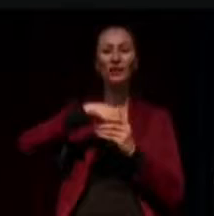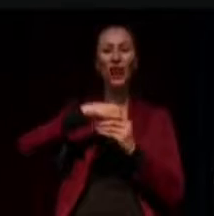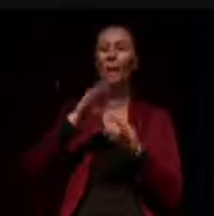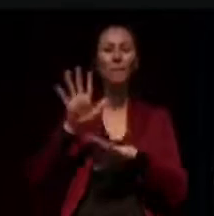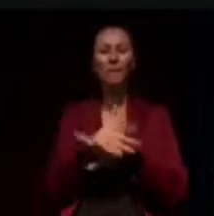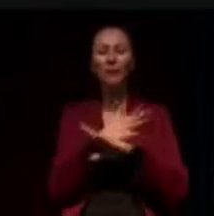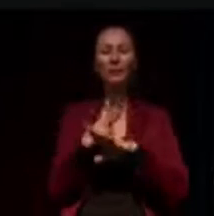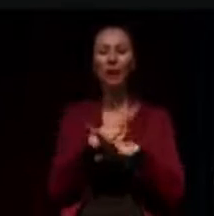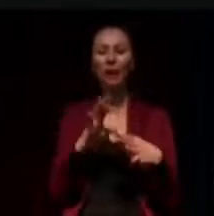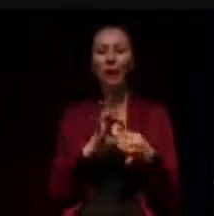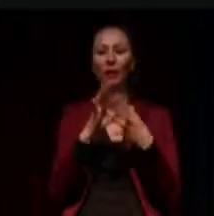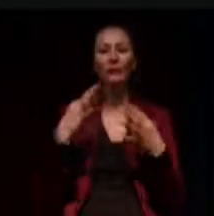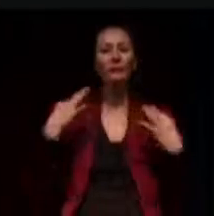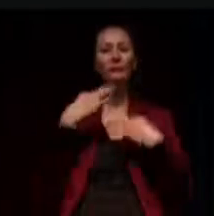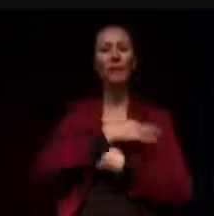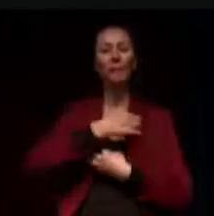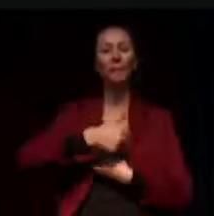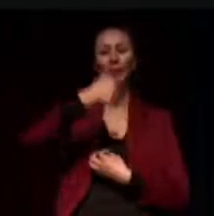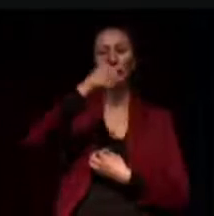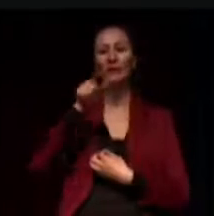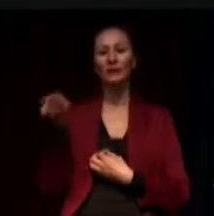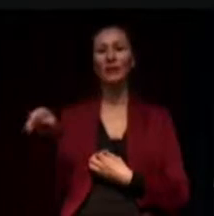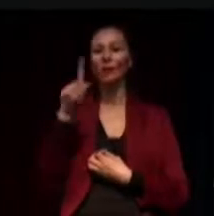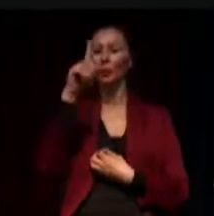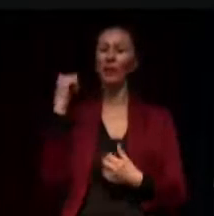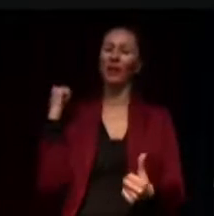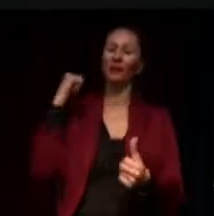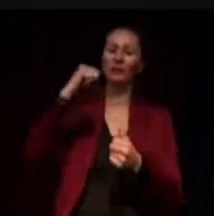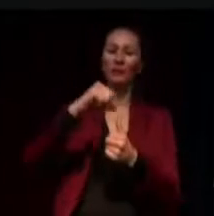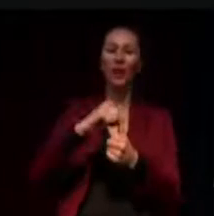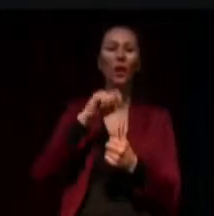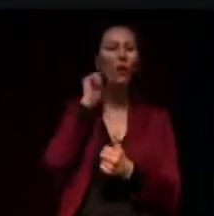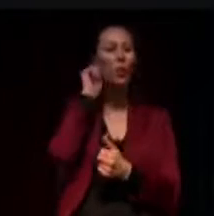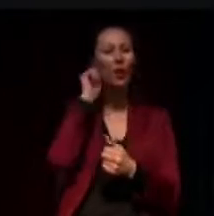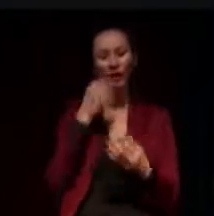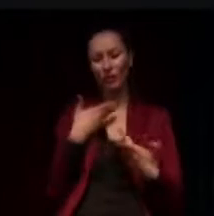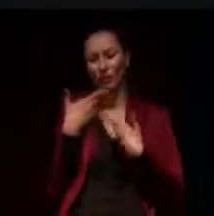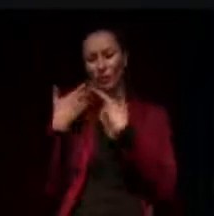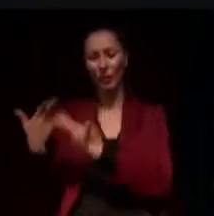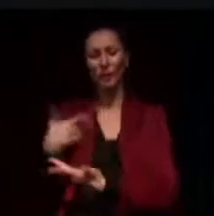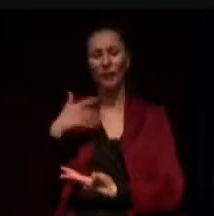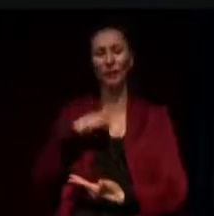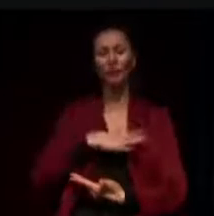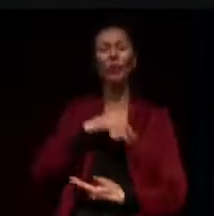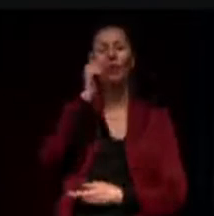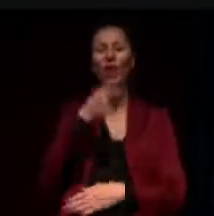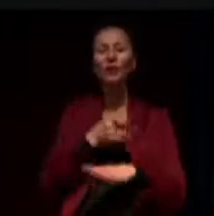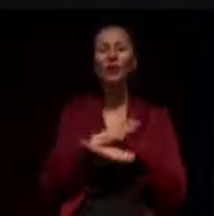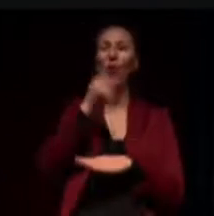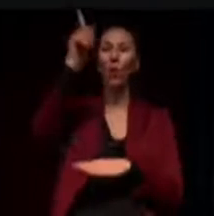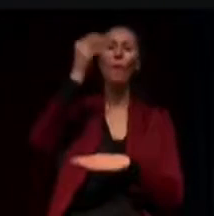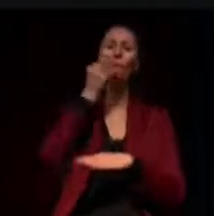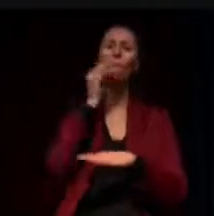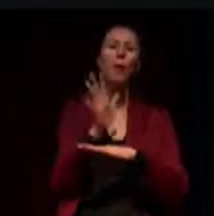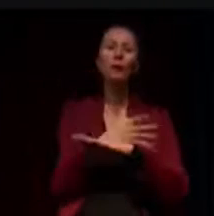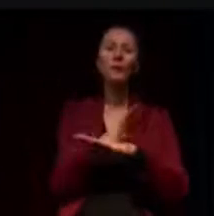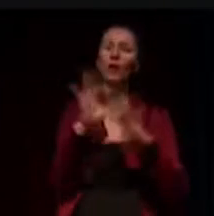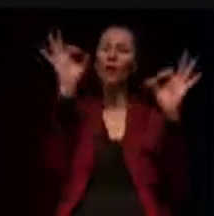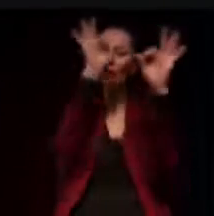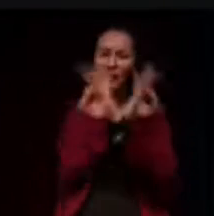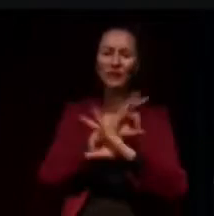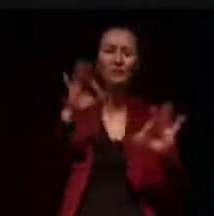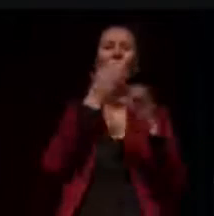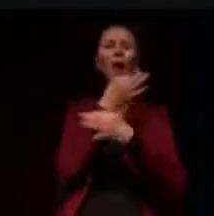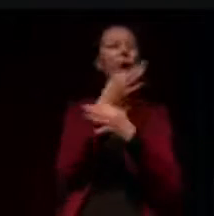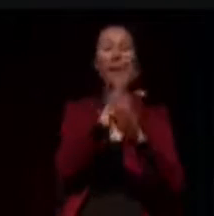üretici pazarı ile ilgili Sayın Başkan size buradan bir kez daha bu uyarıyı yapmak istiyorum. Gerçekten o pazara ama hiç